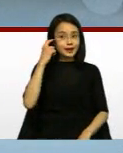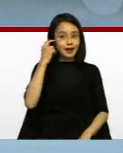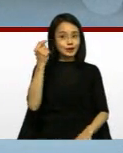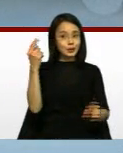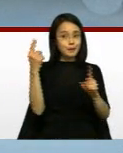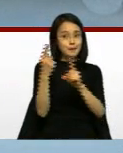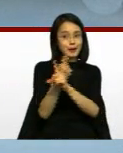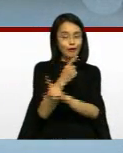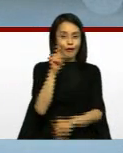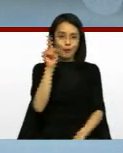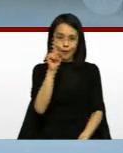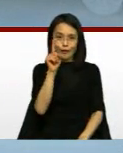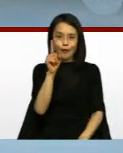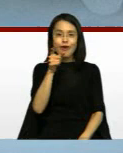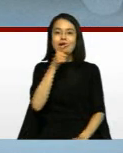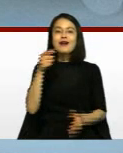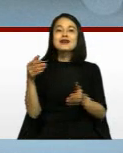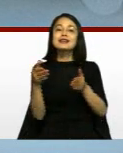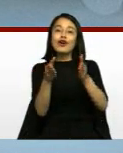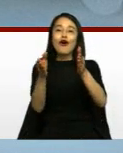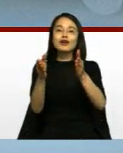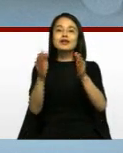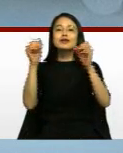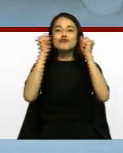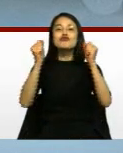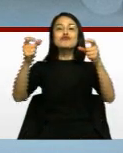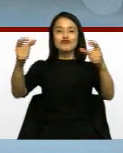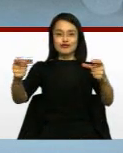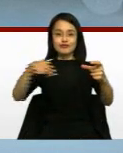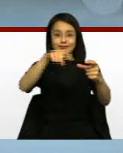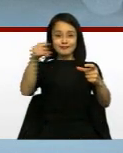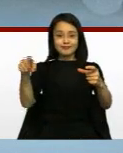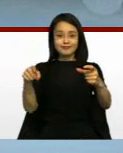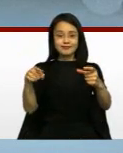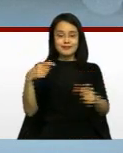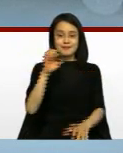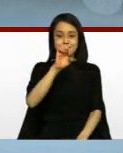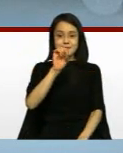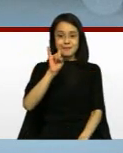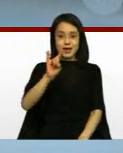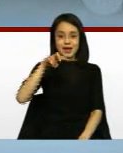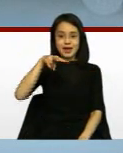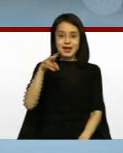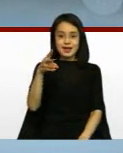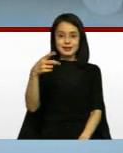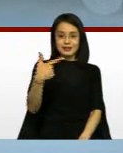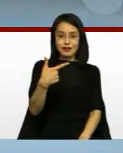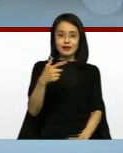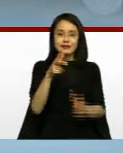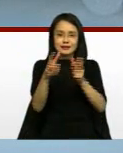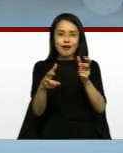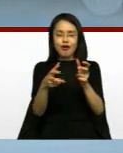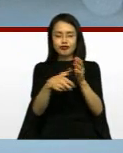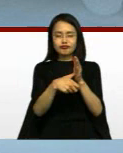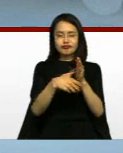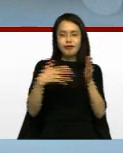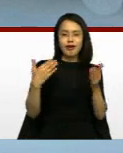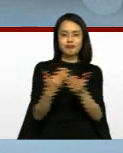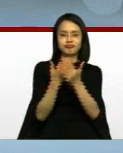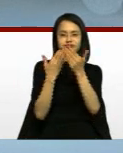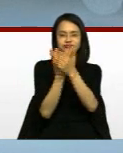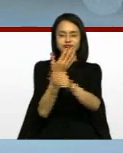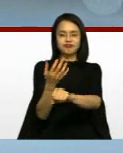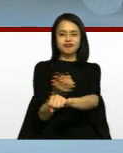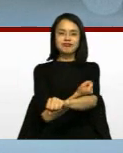지역인 경기북부 가 패션 거점 으로 급성장 하고 있는데요 양주와 포천 동두천 실 일명 양 포동이